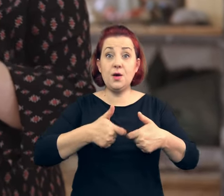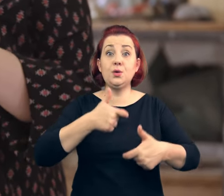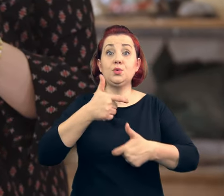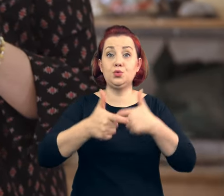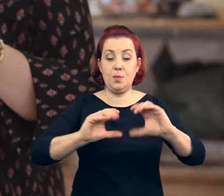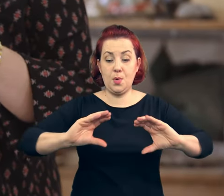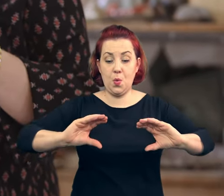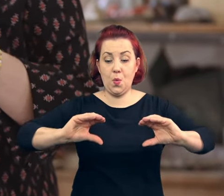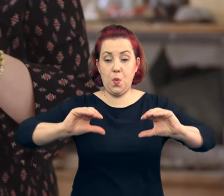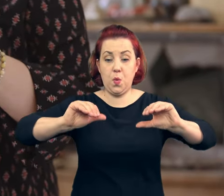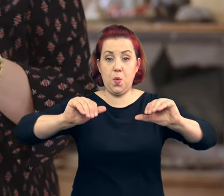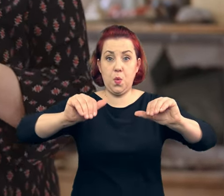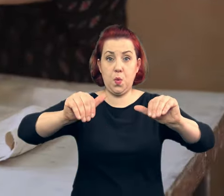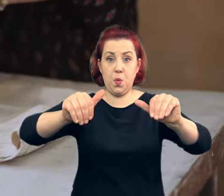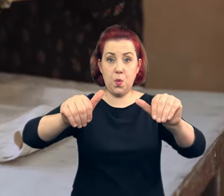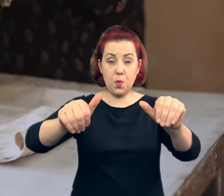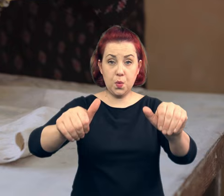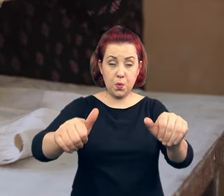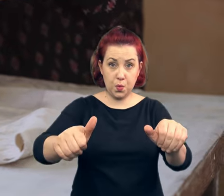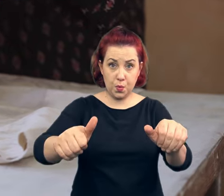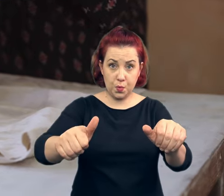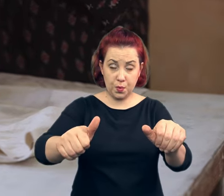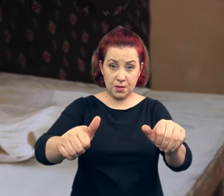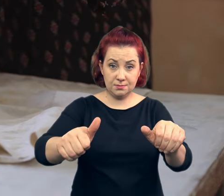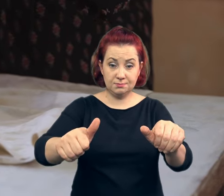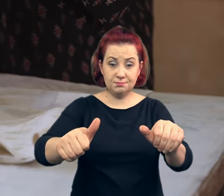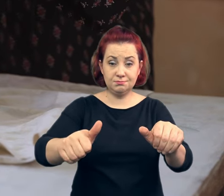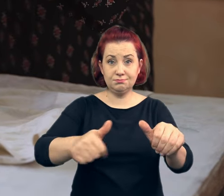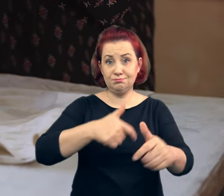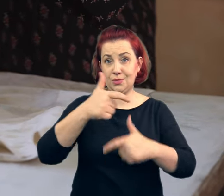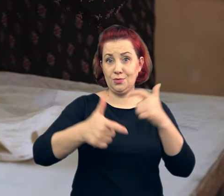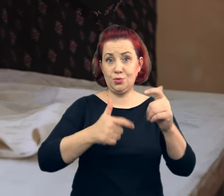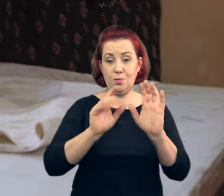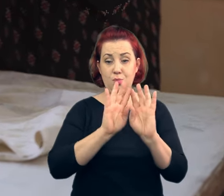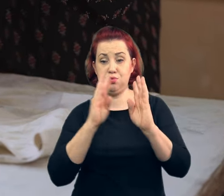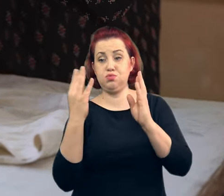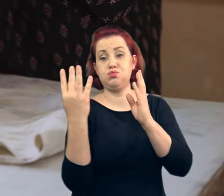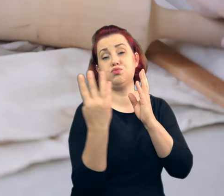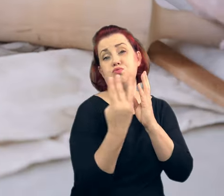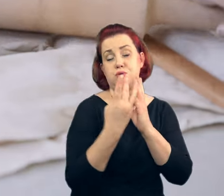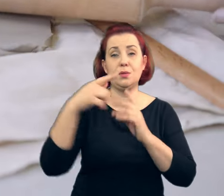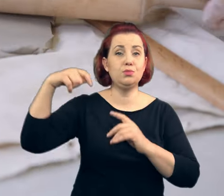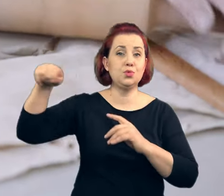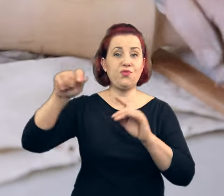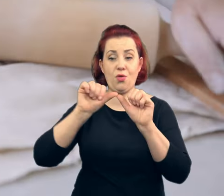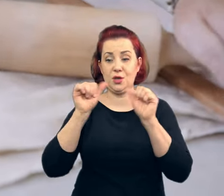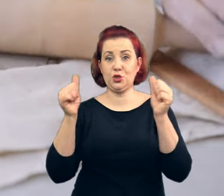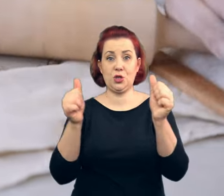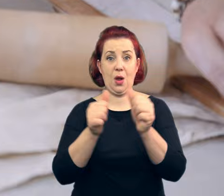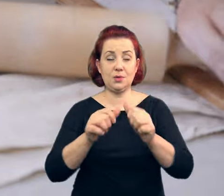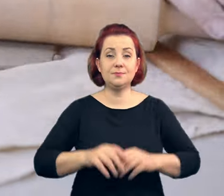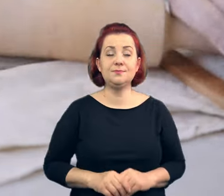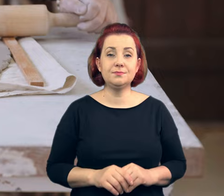jak już będzie z gliny wycięty i powstanie nam kształt dzwonka. Najlepiej wykonywać to na jakimś